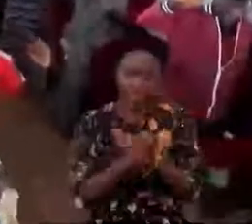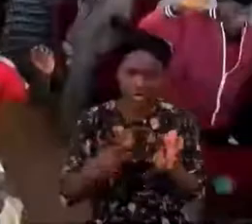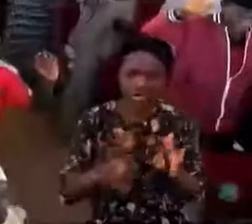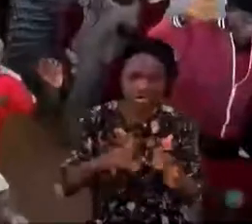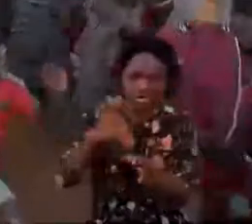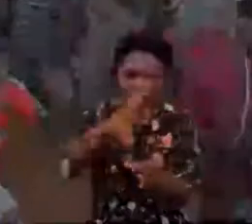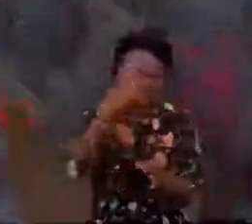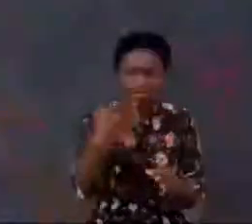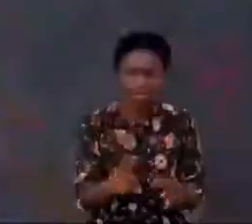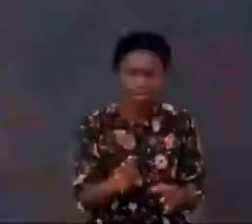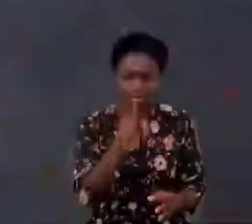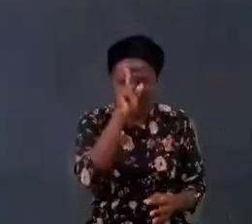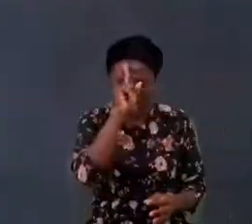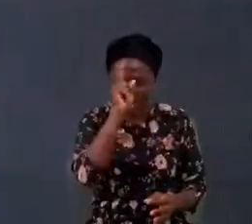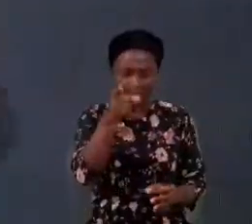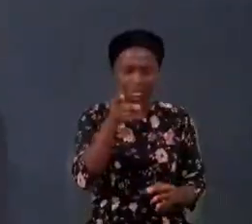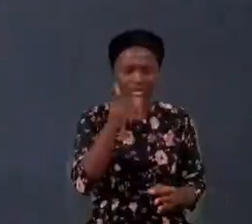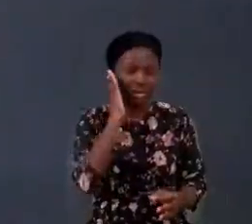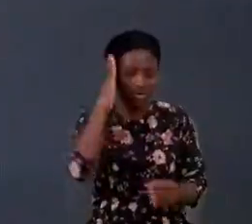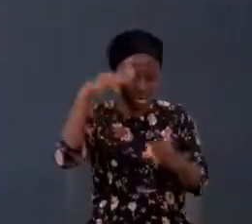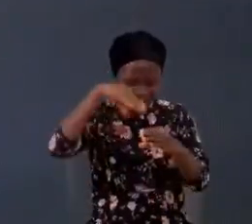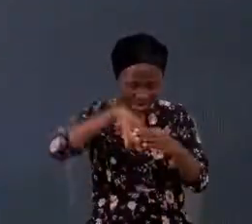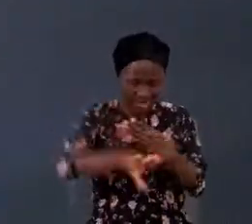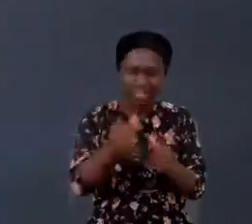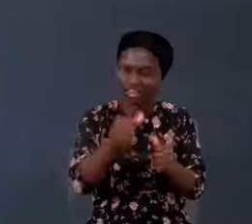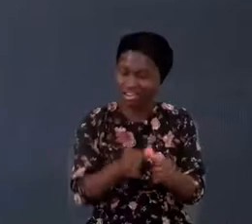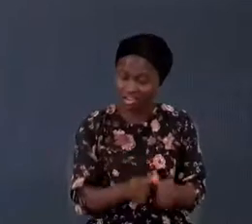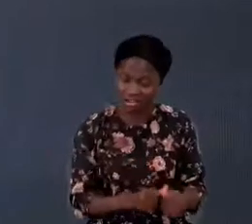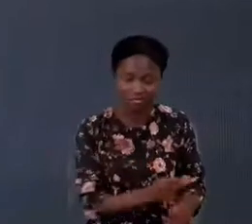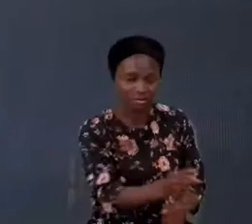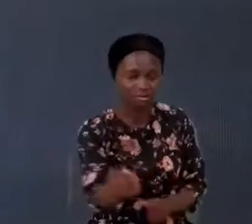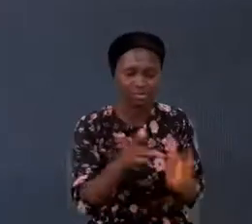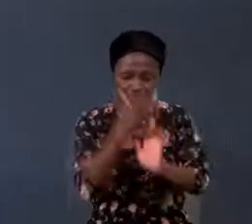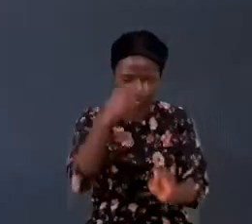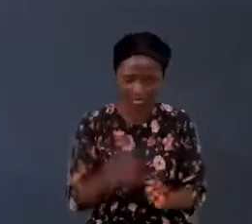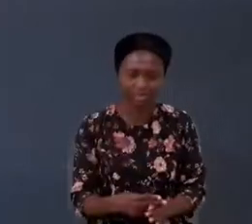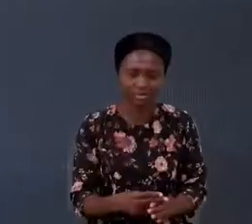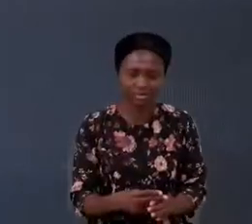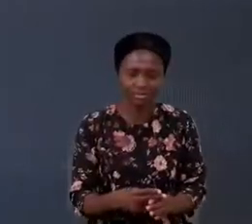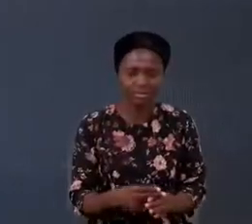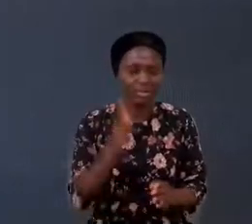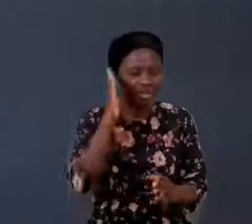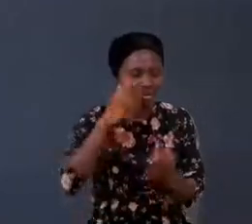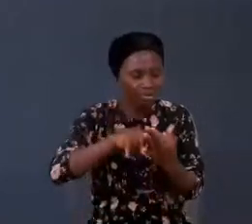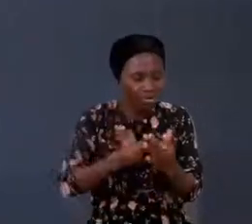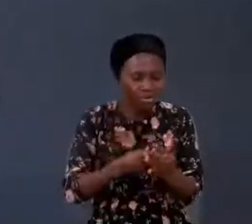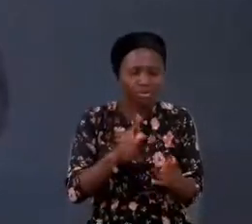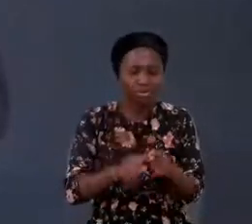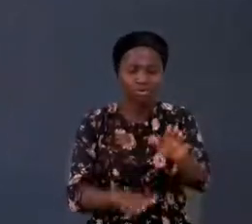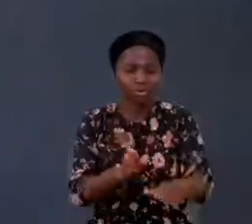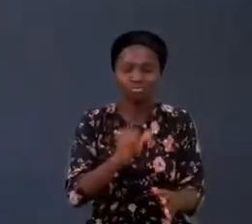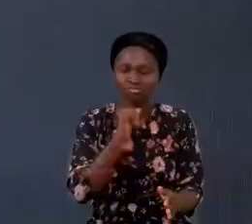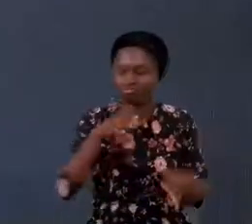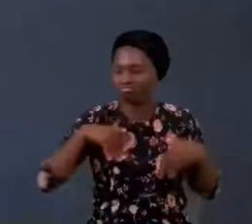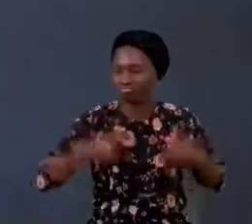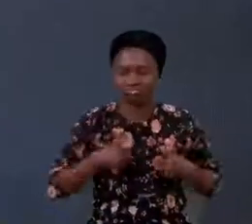chacun. Nous allons marcher sans être fatigués. Nous allons courir sans être épuisés. Nous ne